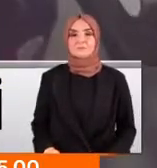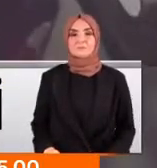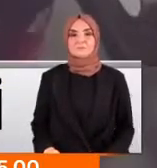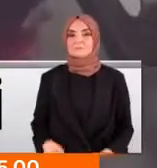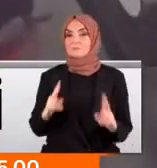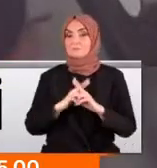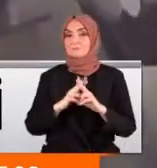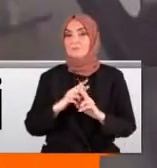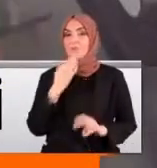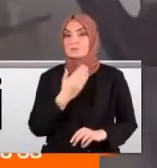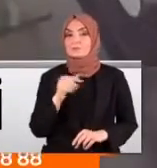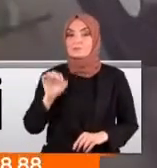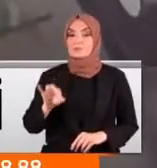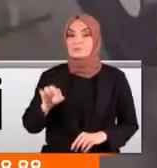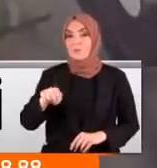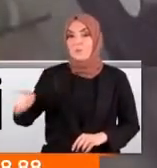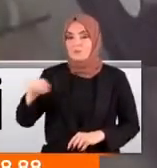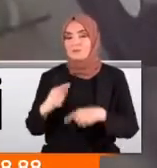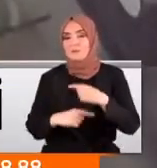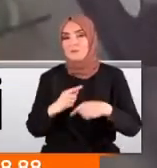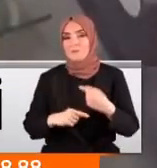Polis şimdi onların peşinde.